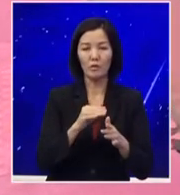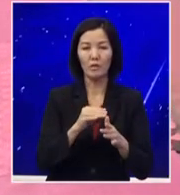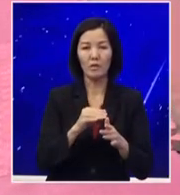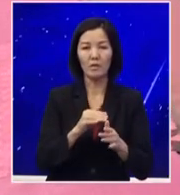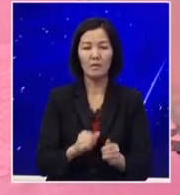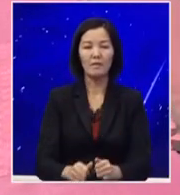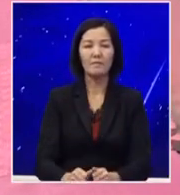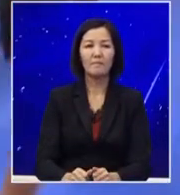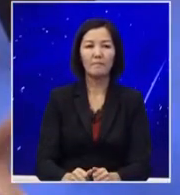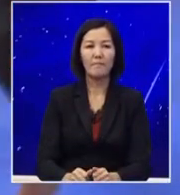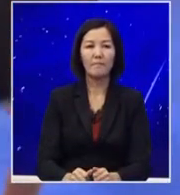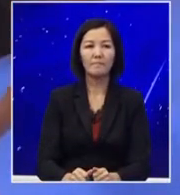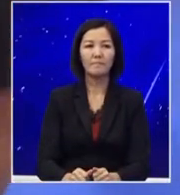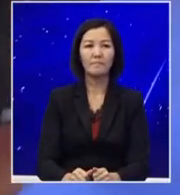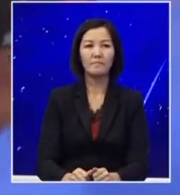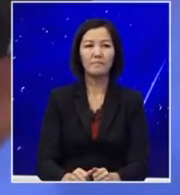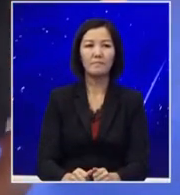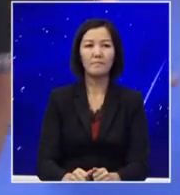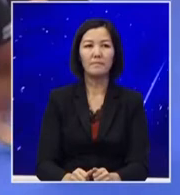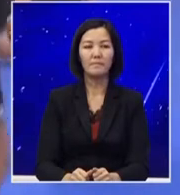Зайна Махмұтқызы.